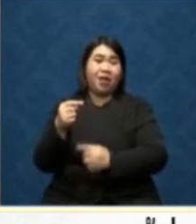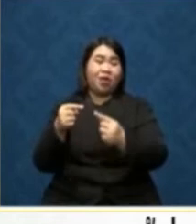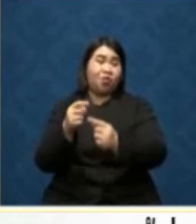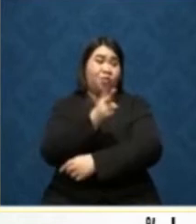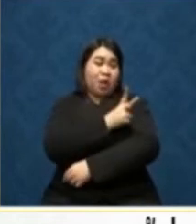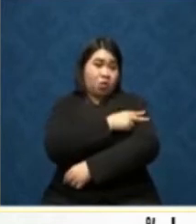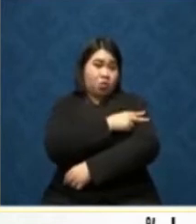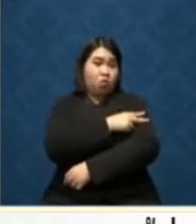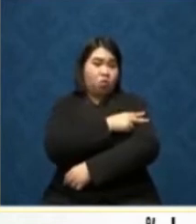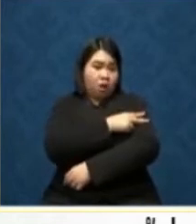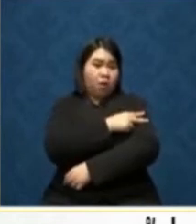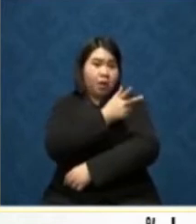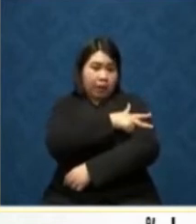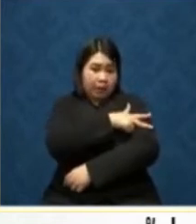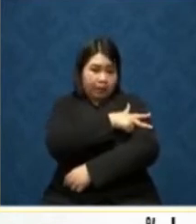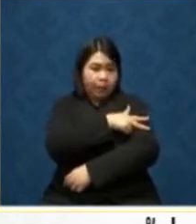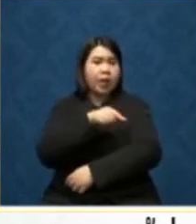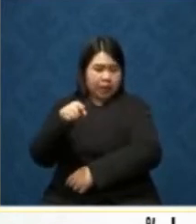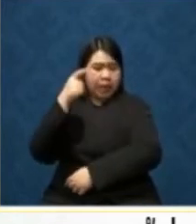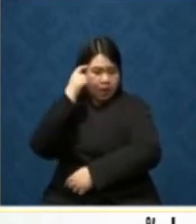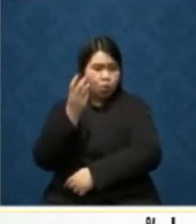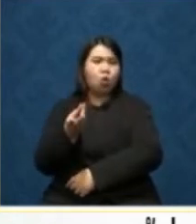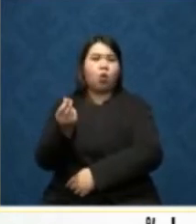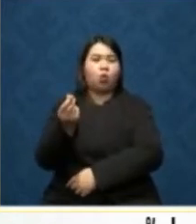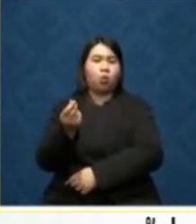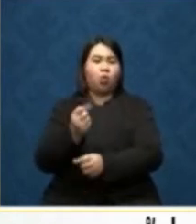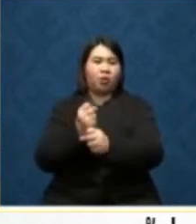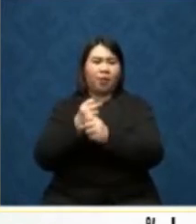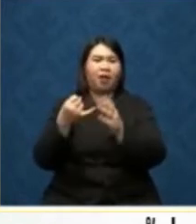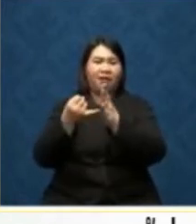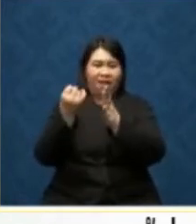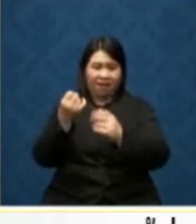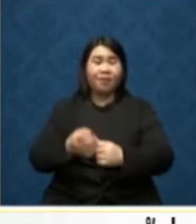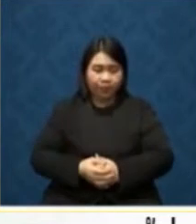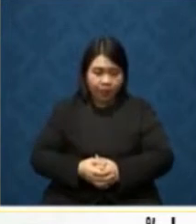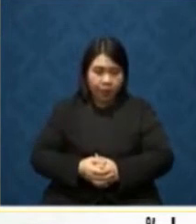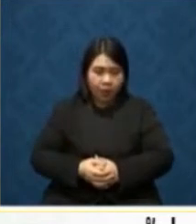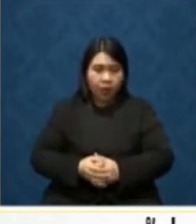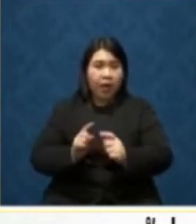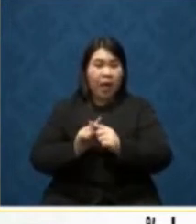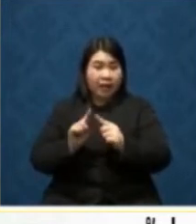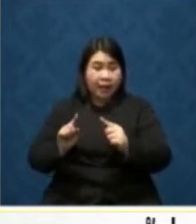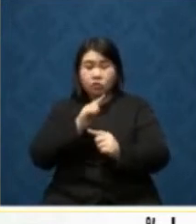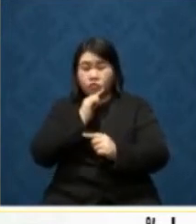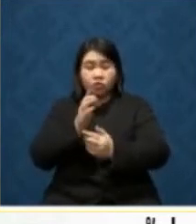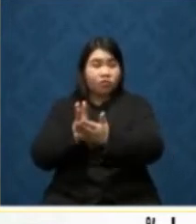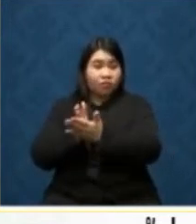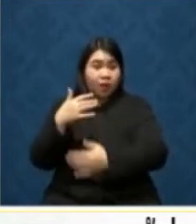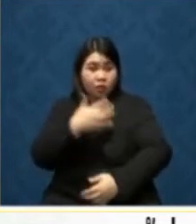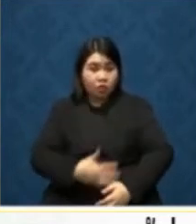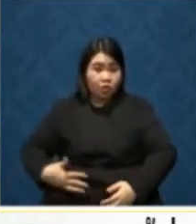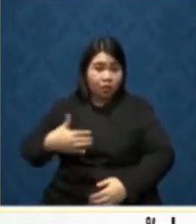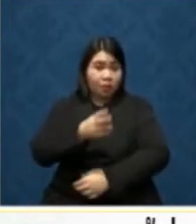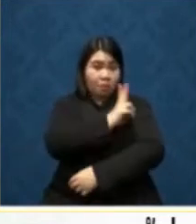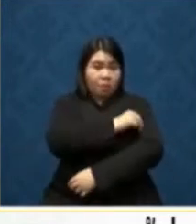อยู่ในนามที่จะไปทำให่เนือ graduate study หอบนดิตศึกษาเนี่ยผมคิวาตรนี้เป็ความรวดเร็ว เป็ความกระชับ